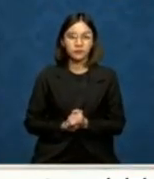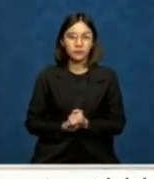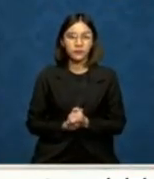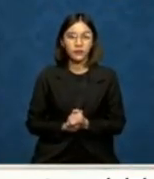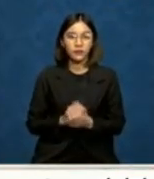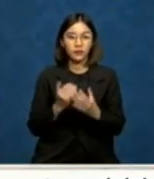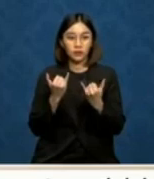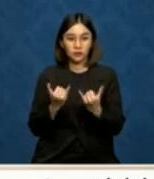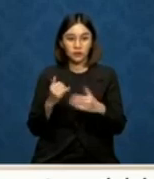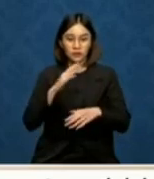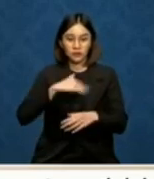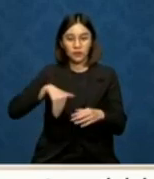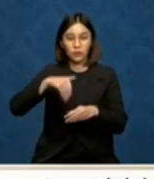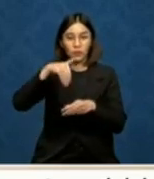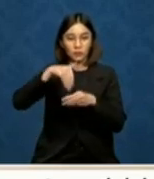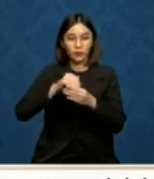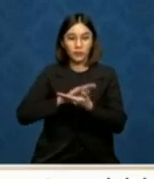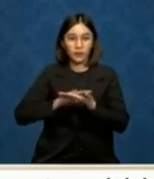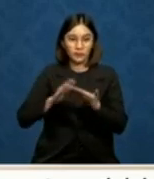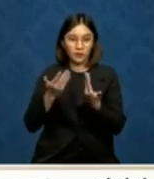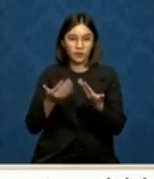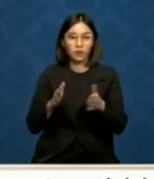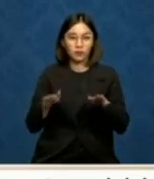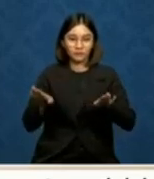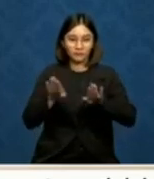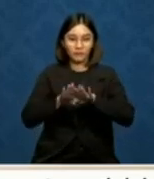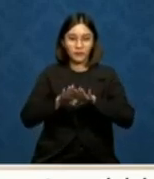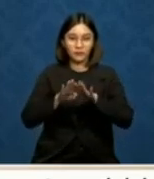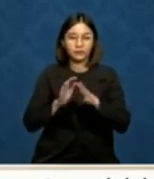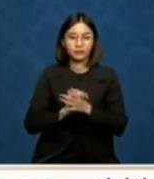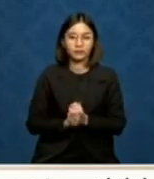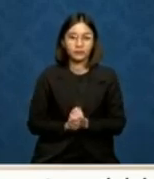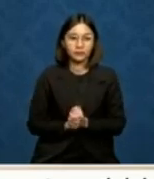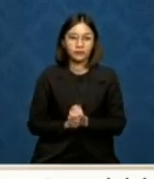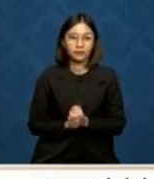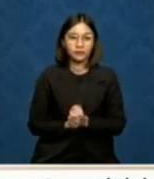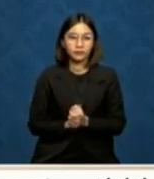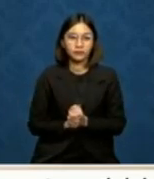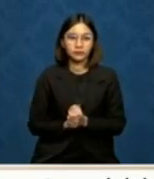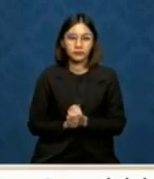แสดงตนหมดทุกท่านแล้วนะครับขอปิดการแสดงตนครับ